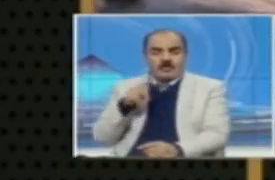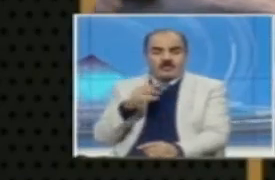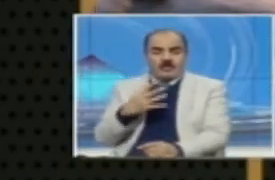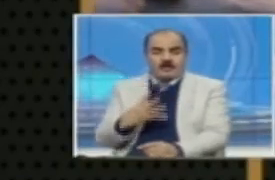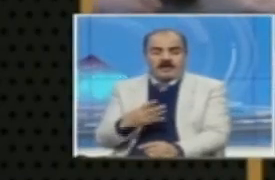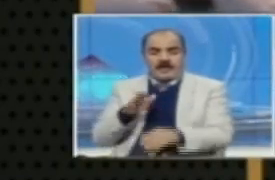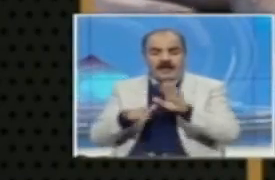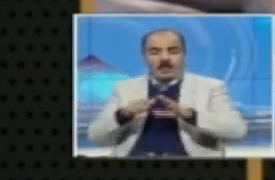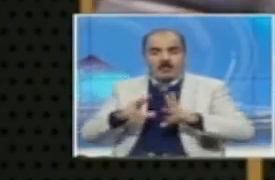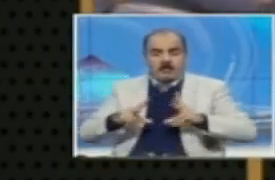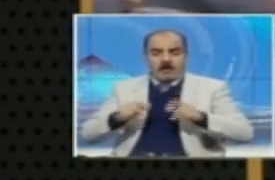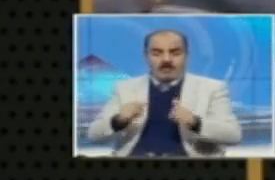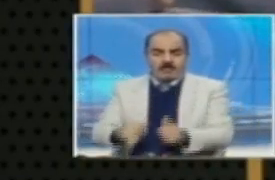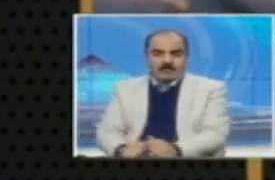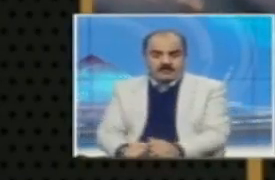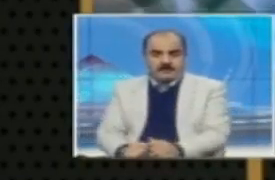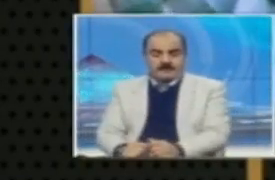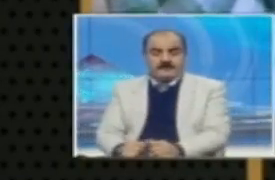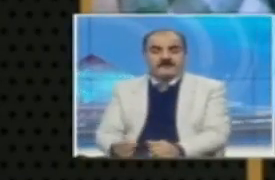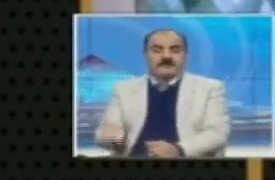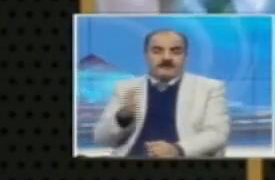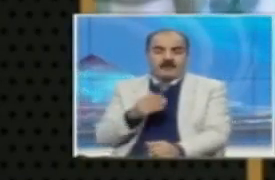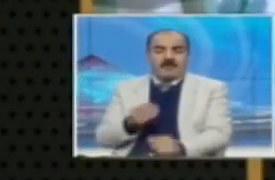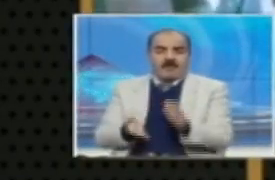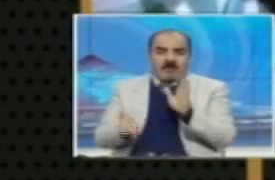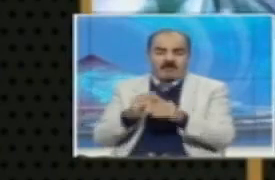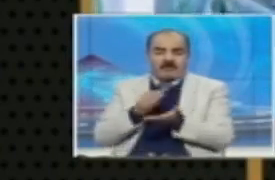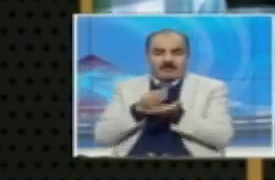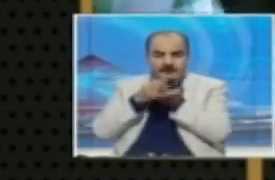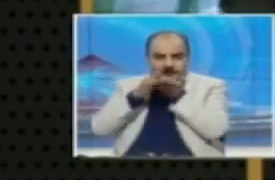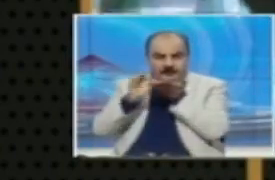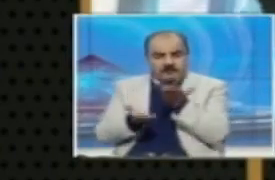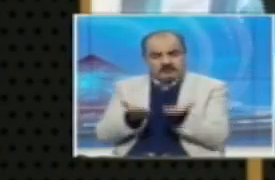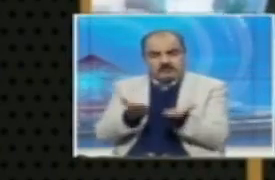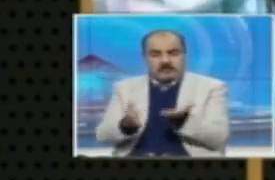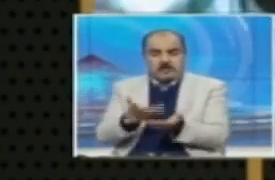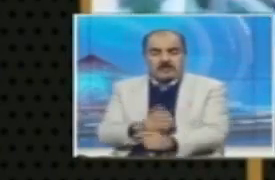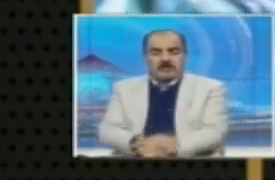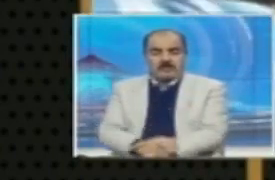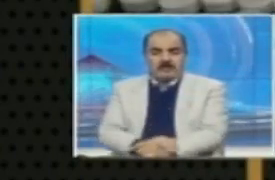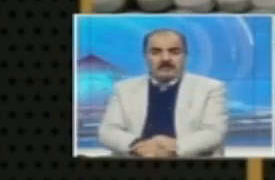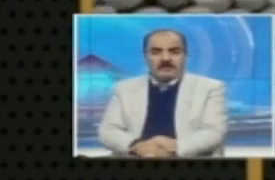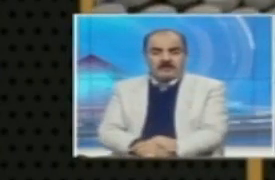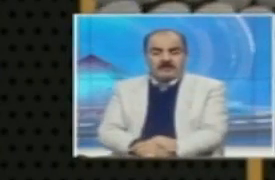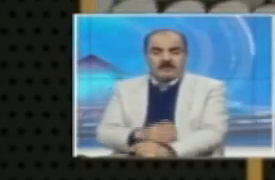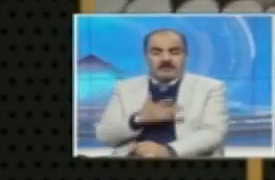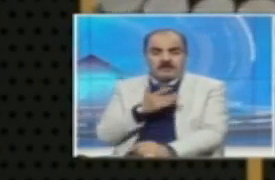1841 كيلوغرام من نبات البنجو المخدر، وكمية من مخدر الهيروين وزنت أكثر من